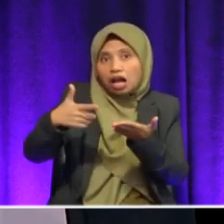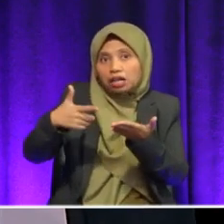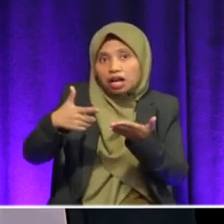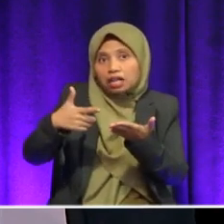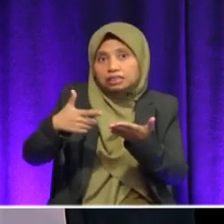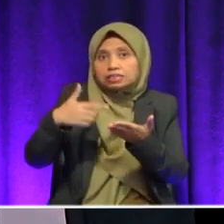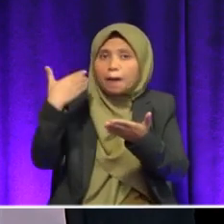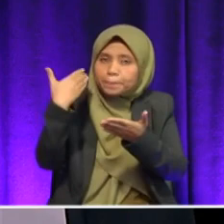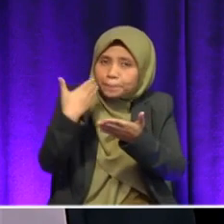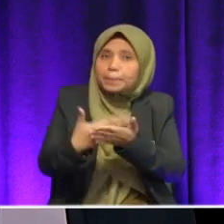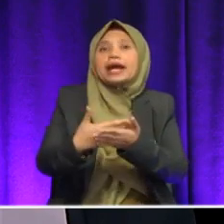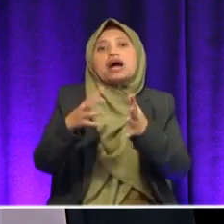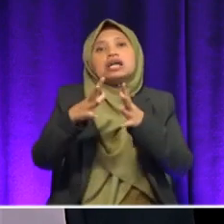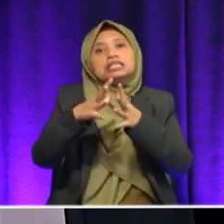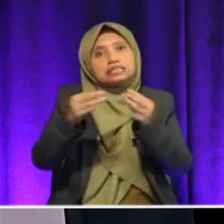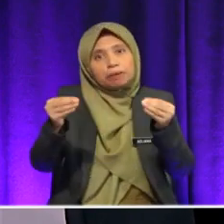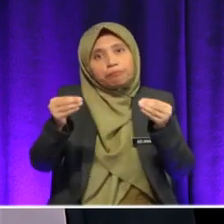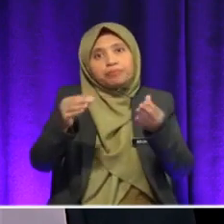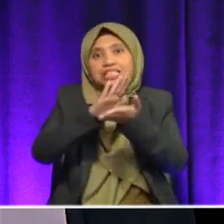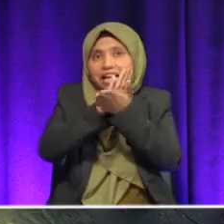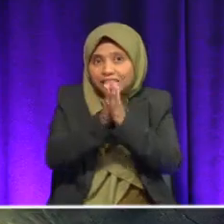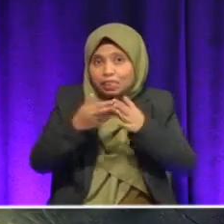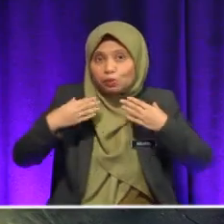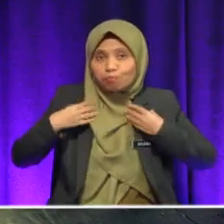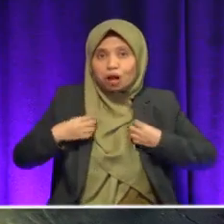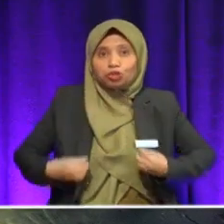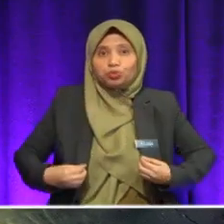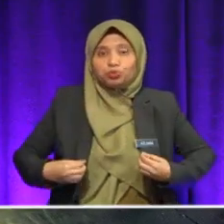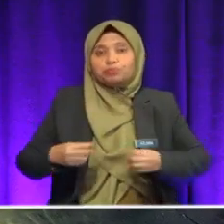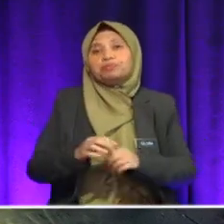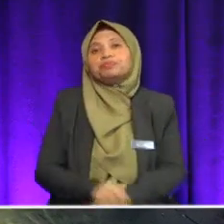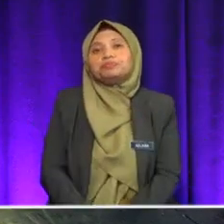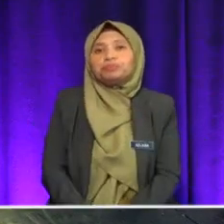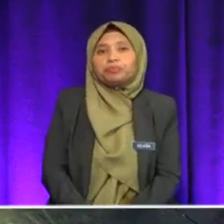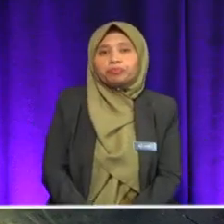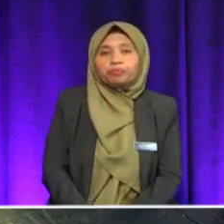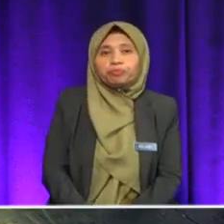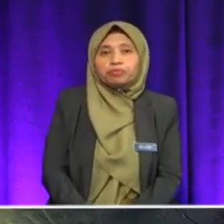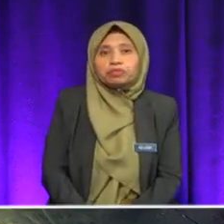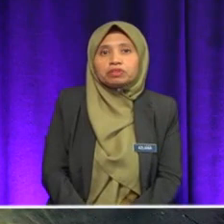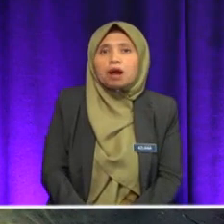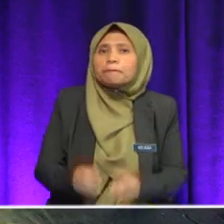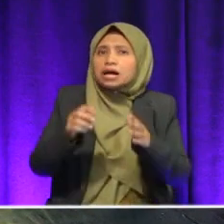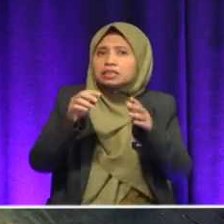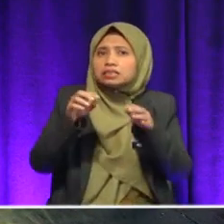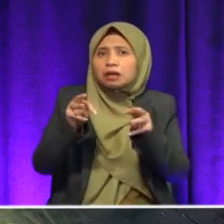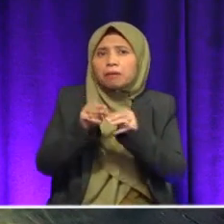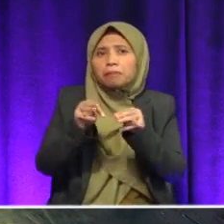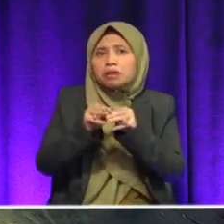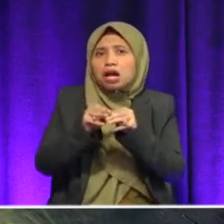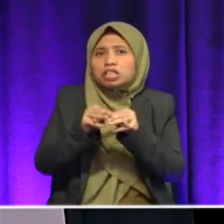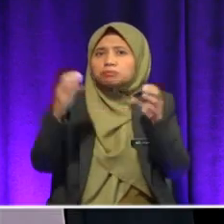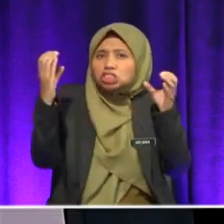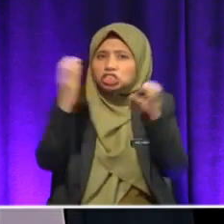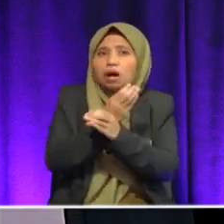itu siap dijahit Wow sehingga satu pakaian itu siap dijahit jagung untuk menjadi